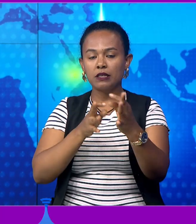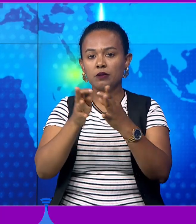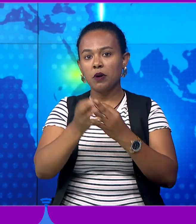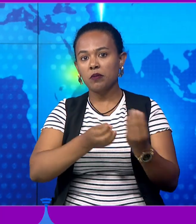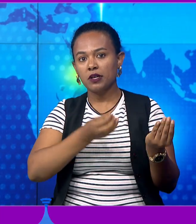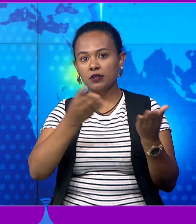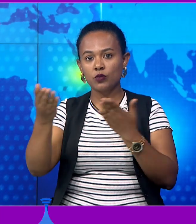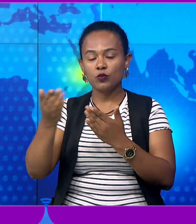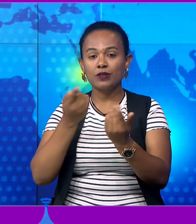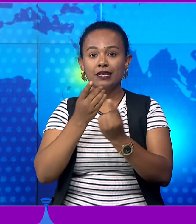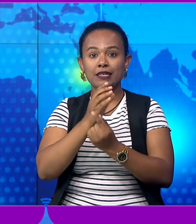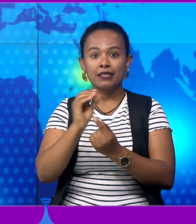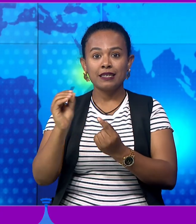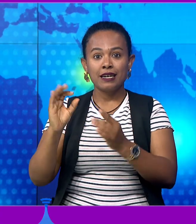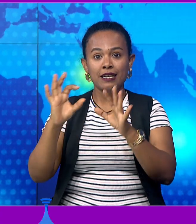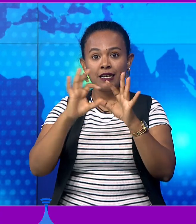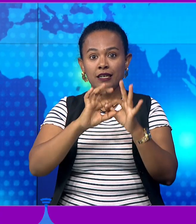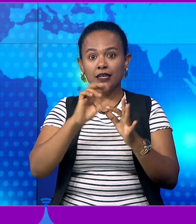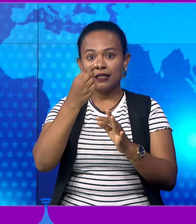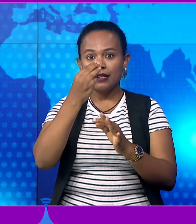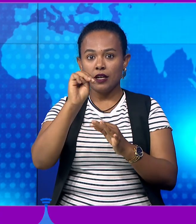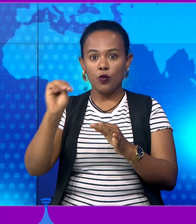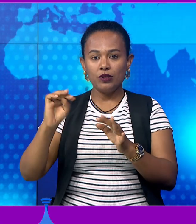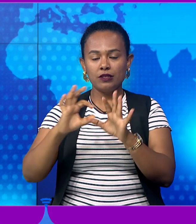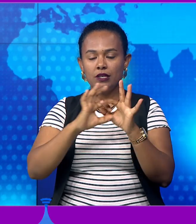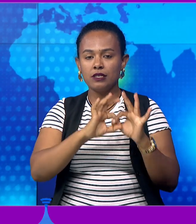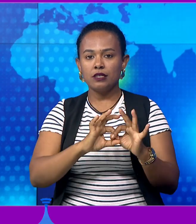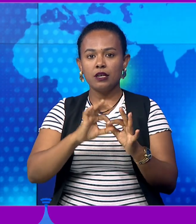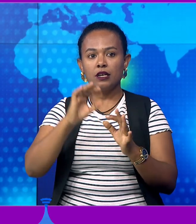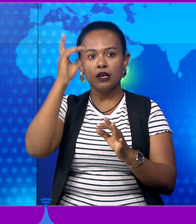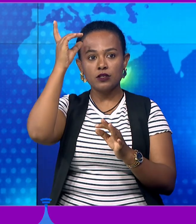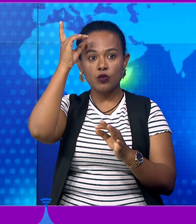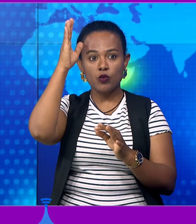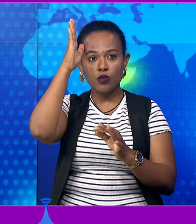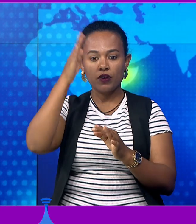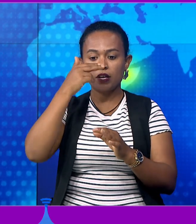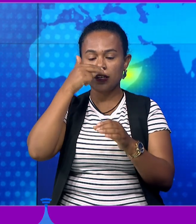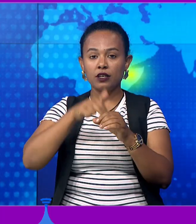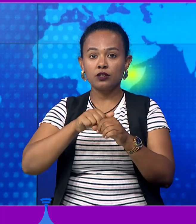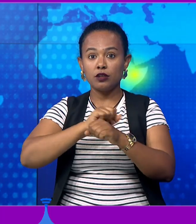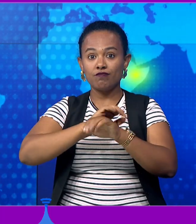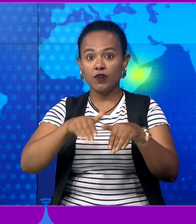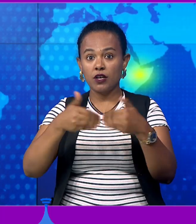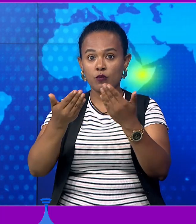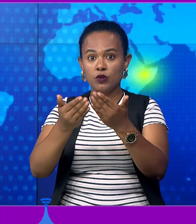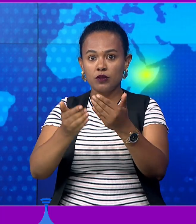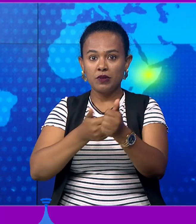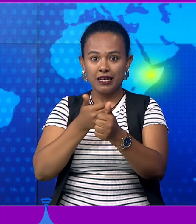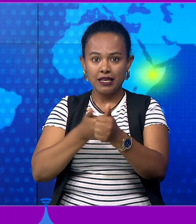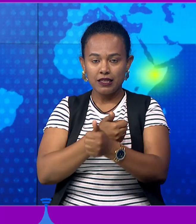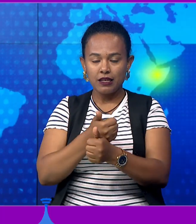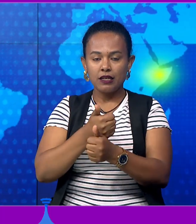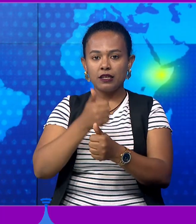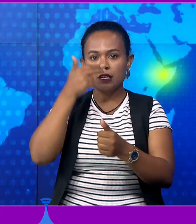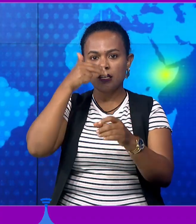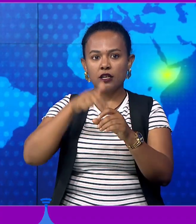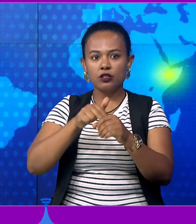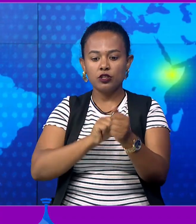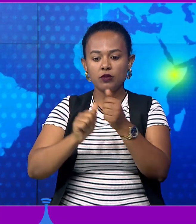የሰጡት የንግድና ቀጠናዊ ትስስር ሚኒስትሩ ካሳሁን ጎፌ የነዳጅ አቅርቦትና ስርጭትን የሚከታተል እርምጃ የሚወስድና የነዳጅ